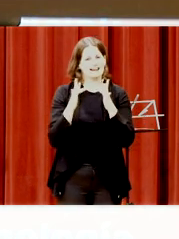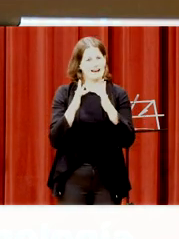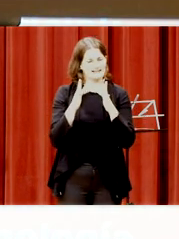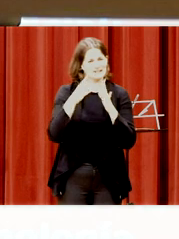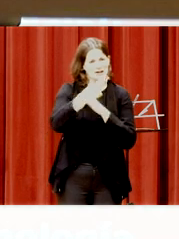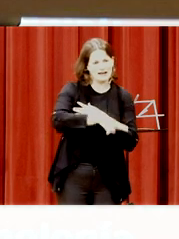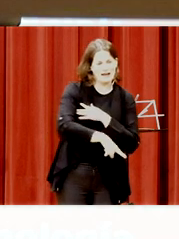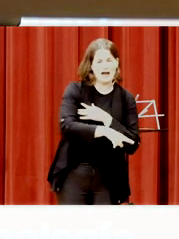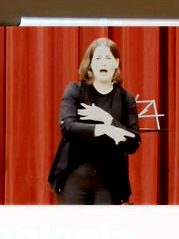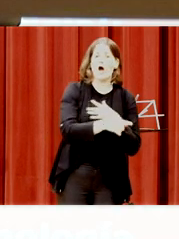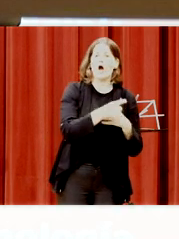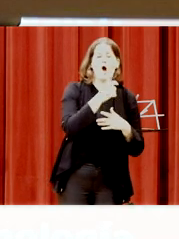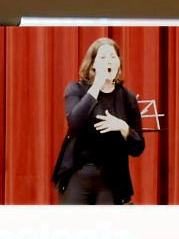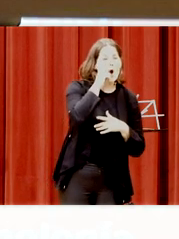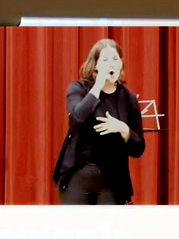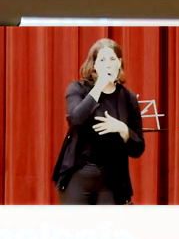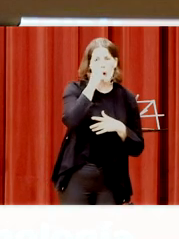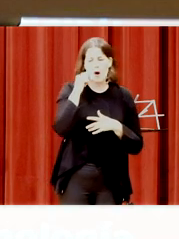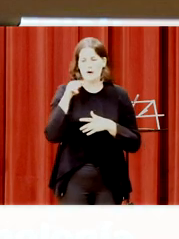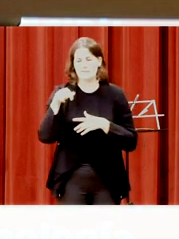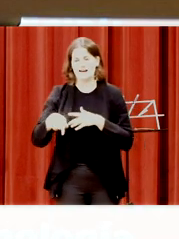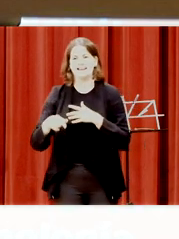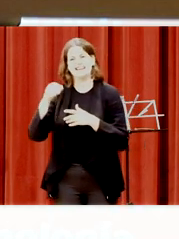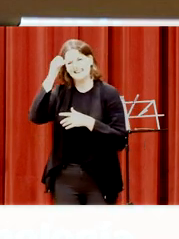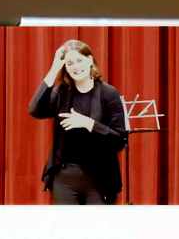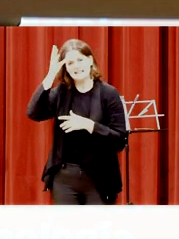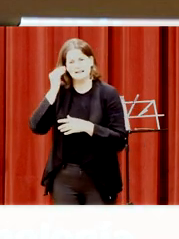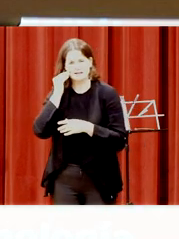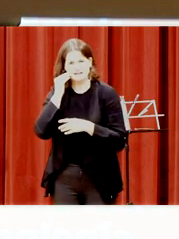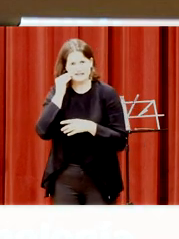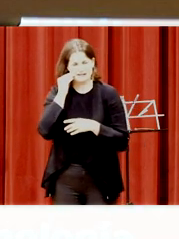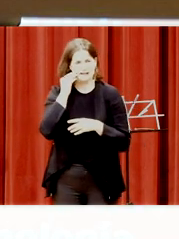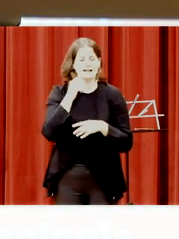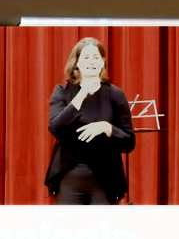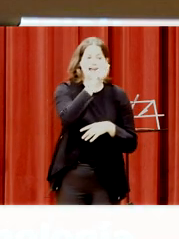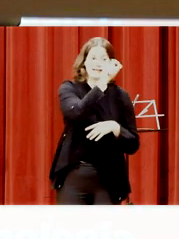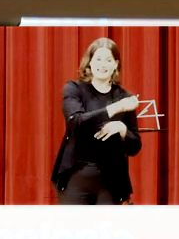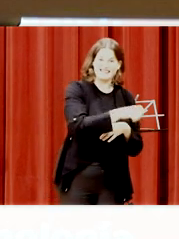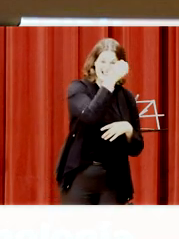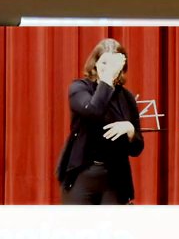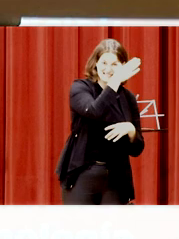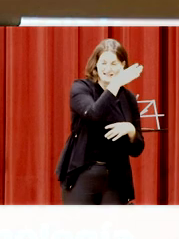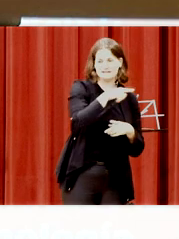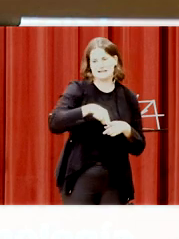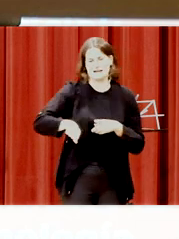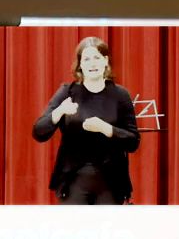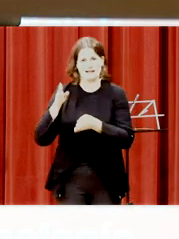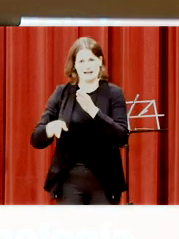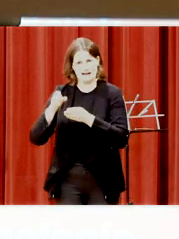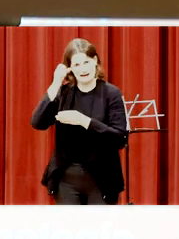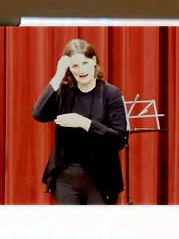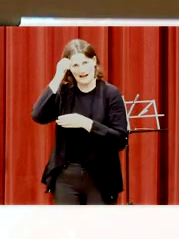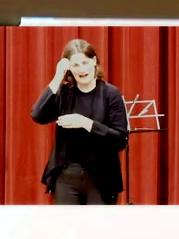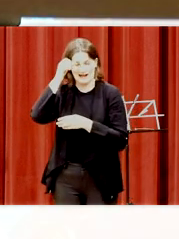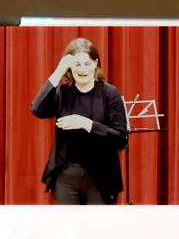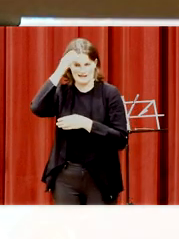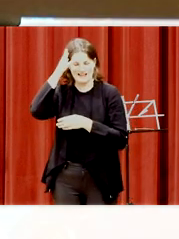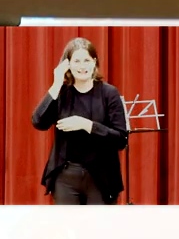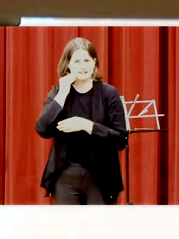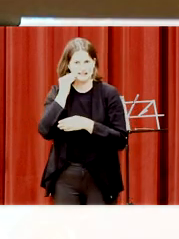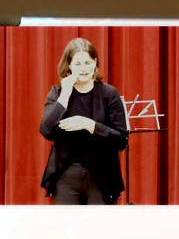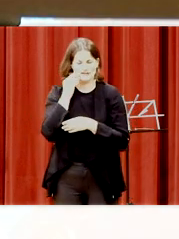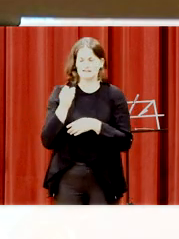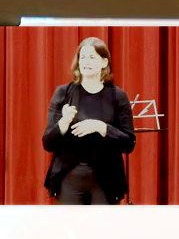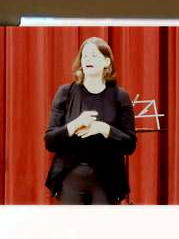la xerrada. Bueno, per començar, una mica, com que això... Hi ha molta gent que no ve del sector tecnològic i demés, però tothom sabem